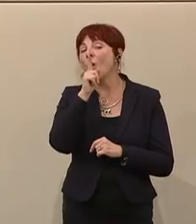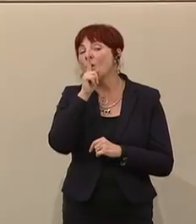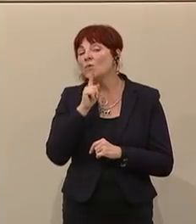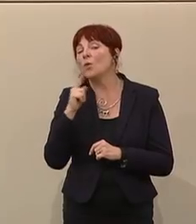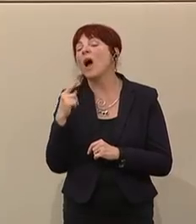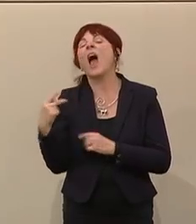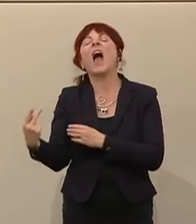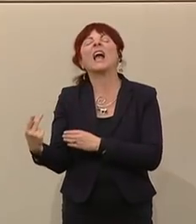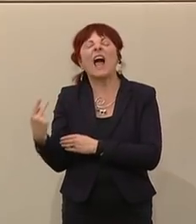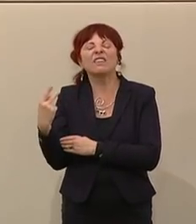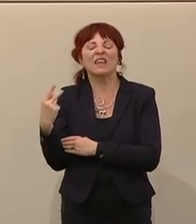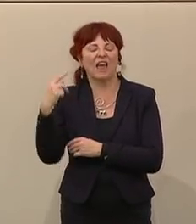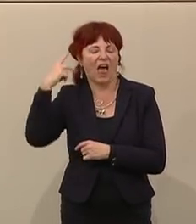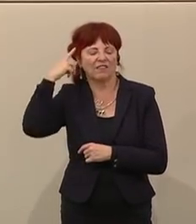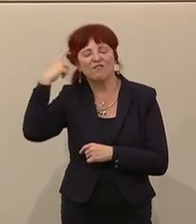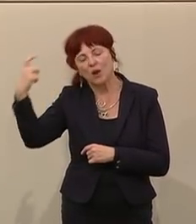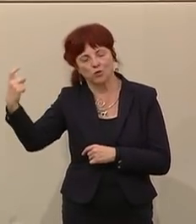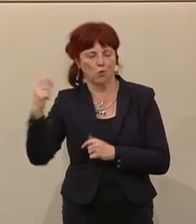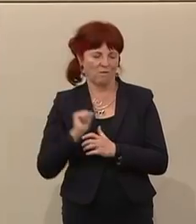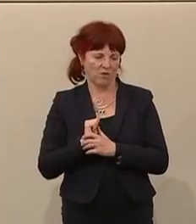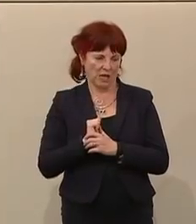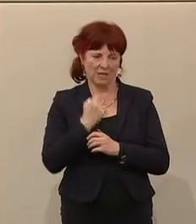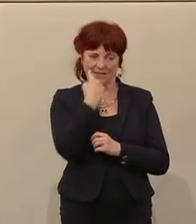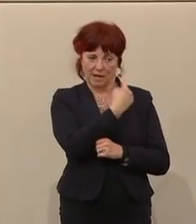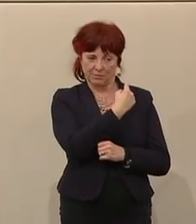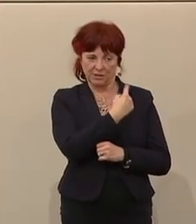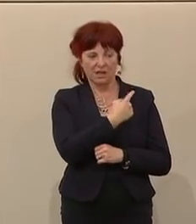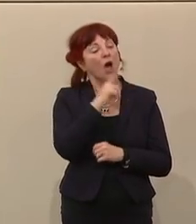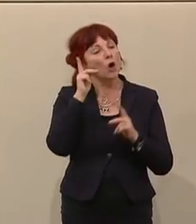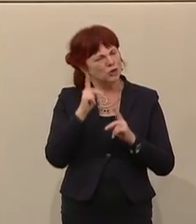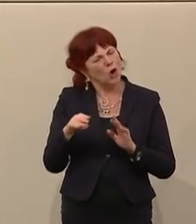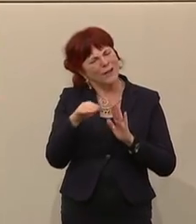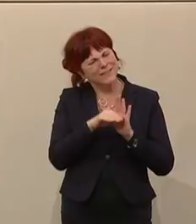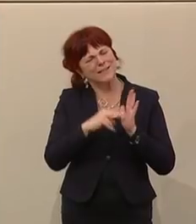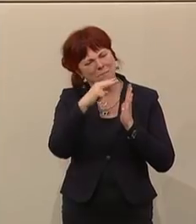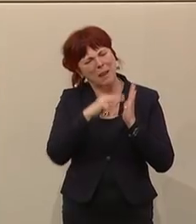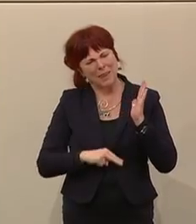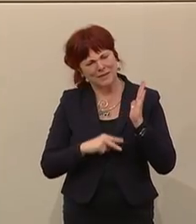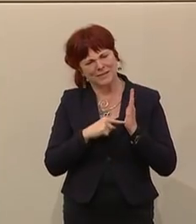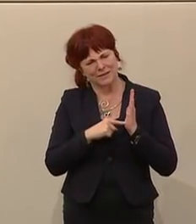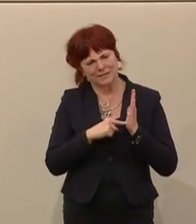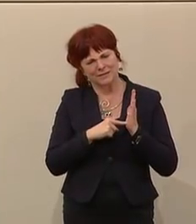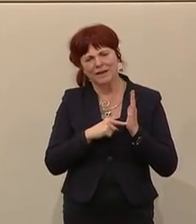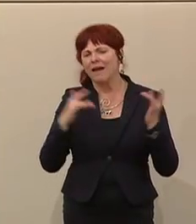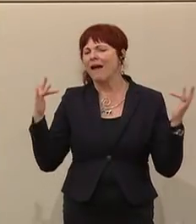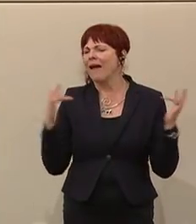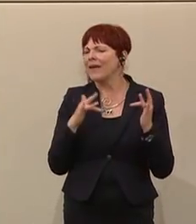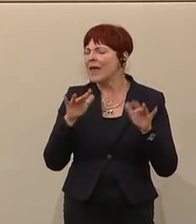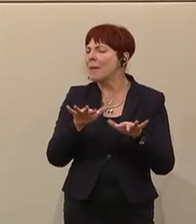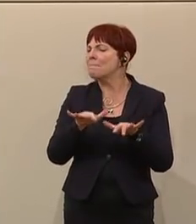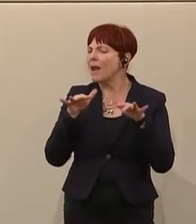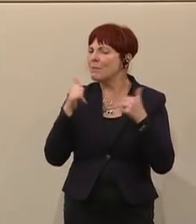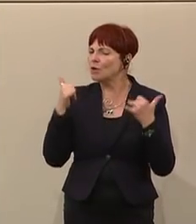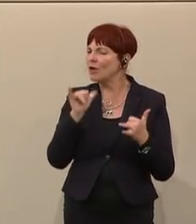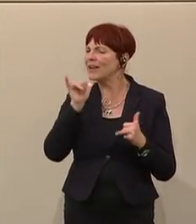ja heute gegenüber dem Parlament die Unhöflichkeit besessen, den Gesetzesparagrafen 112 ganz unvollständig